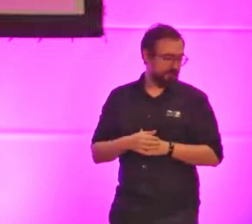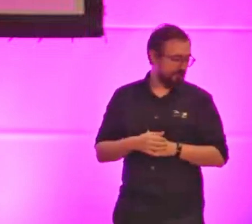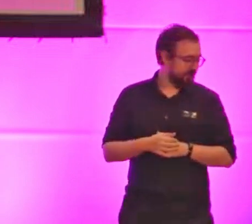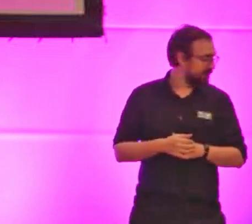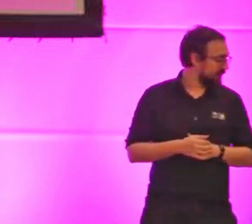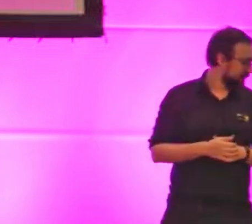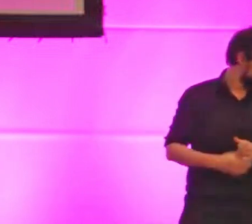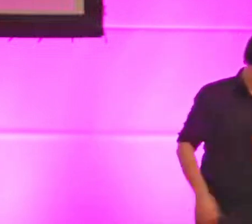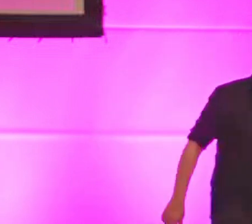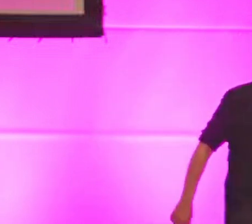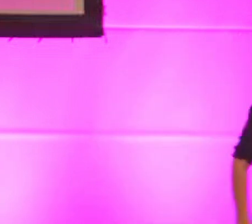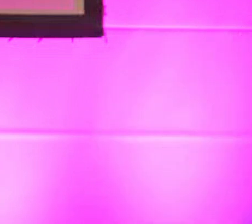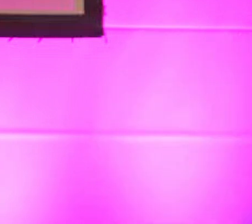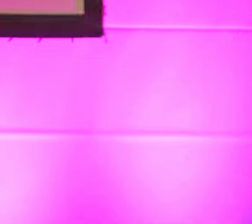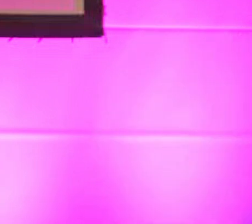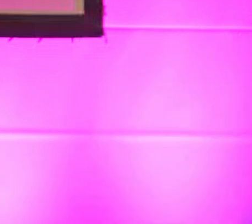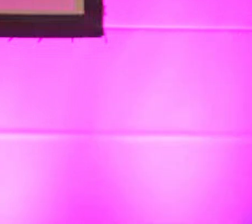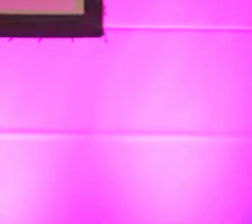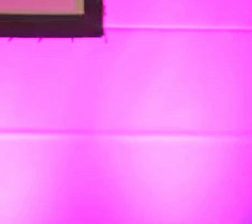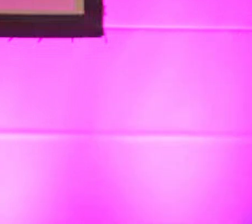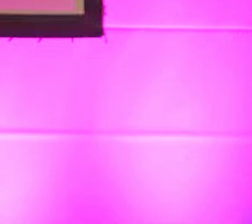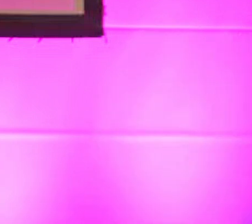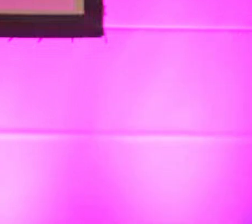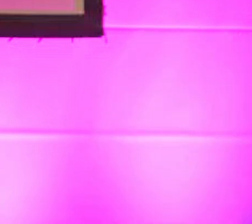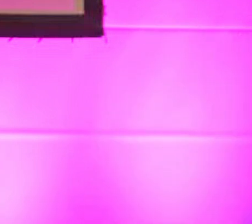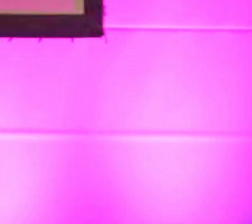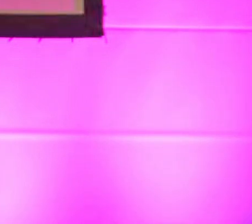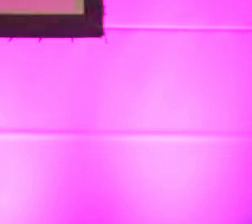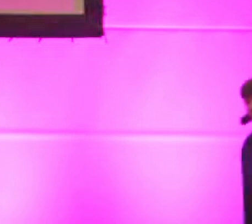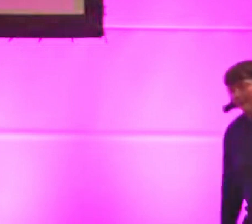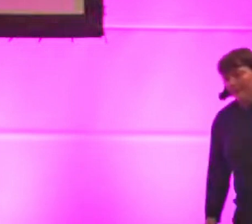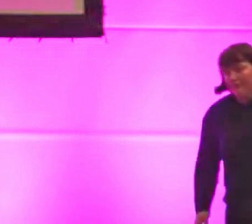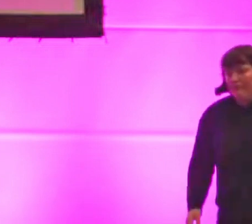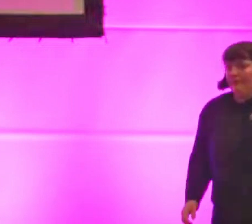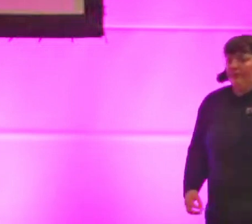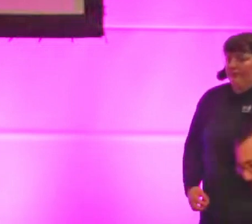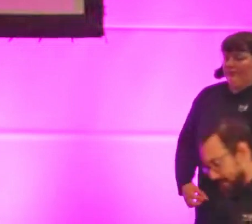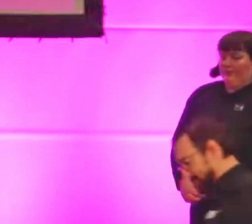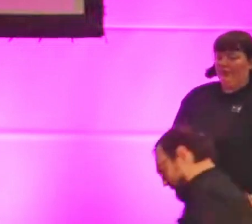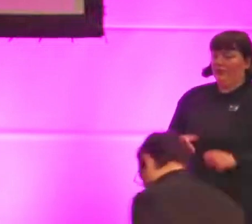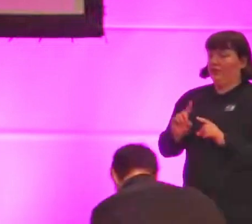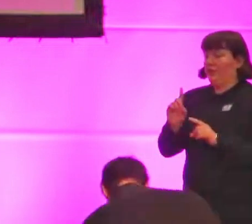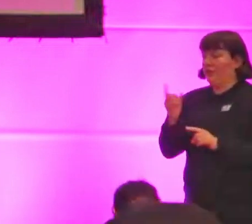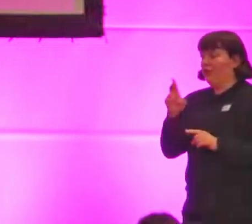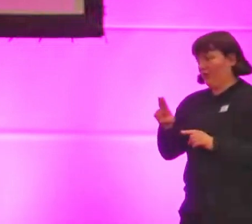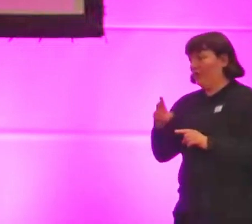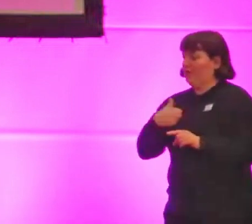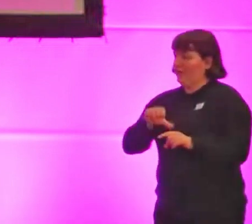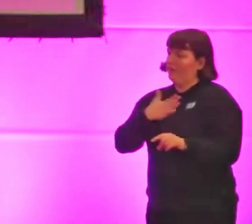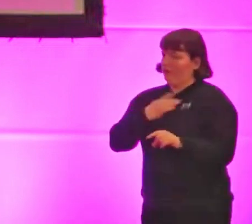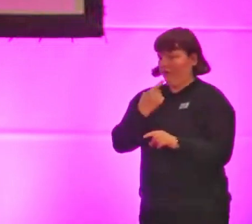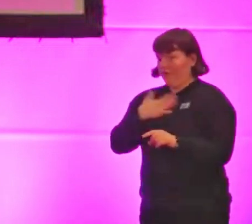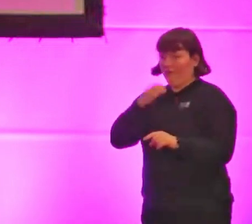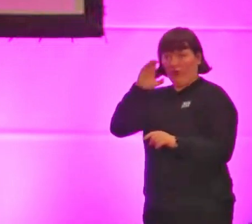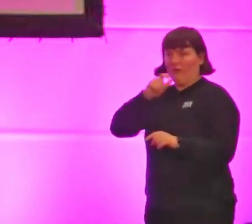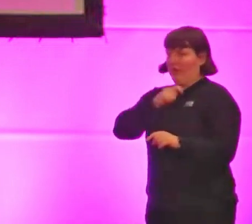ville Lundin, han ville ju bli förhörd. För att försvara sig, så att säga. För han förstod ju, han